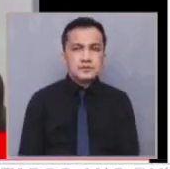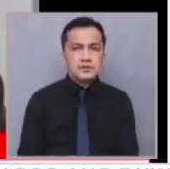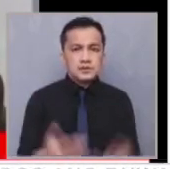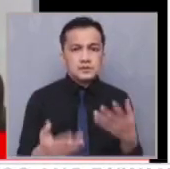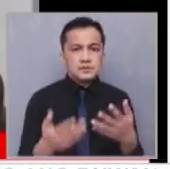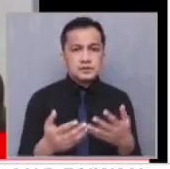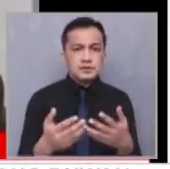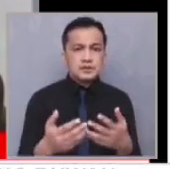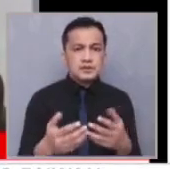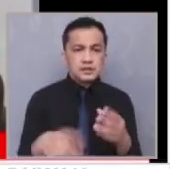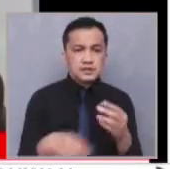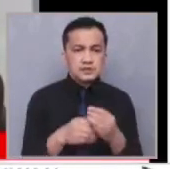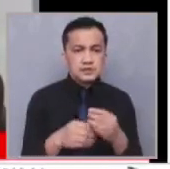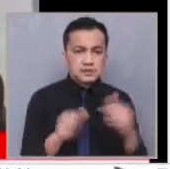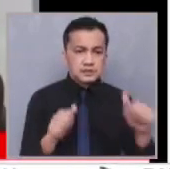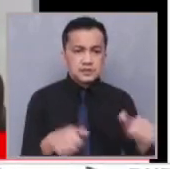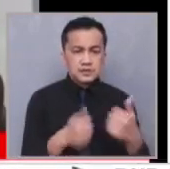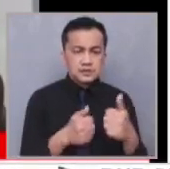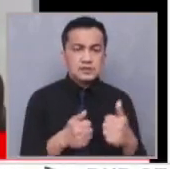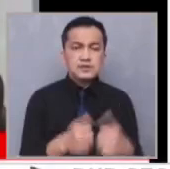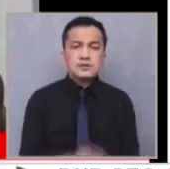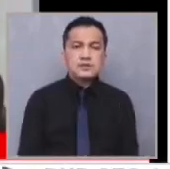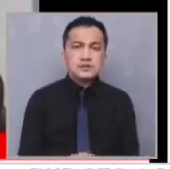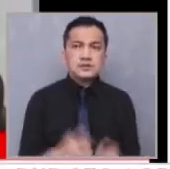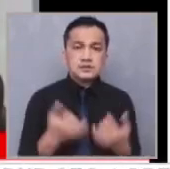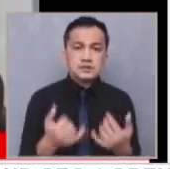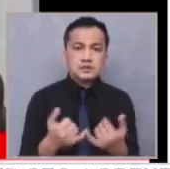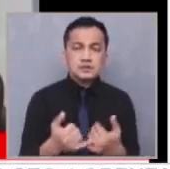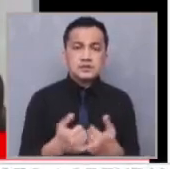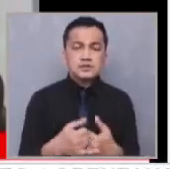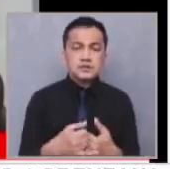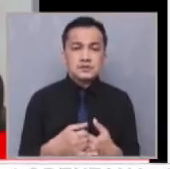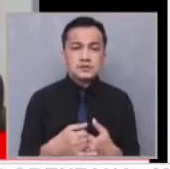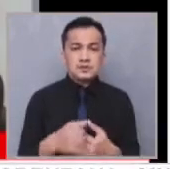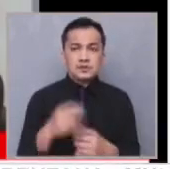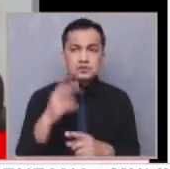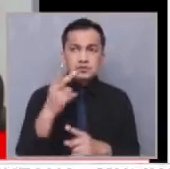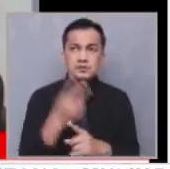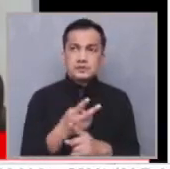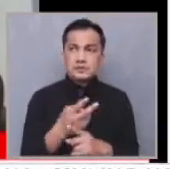pa, Mr. President. Ngayon is that 2 months na silang walang sekretary.